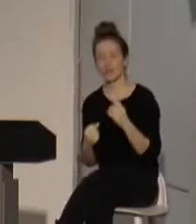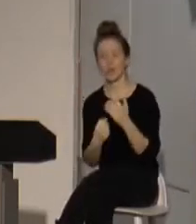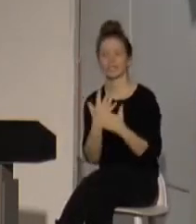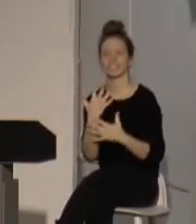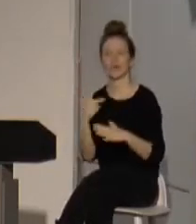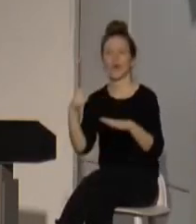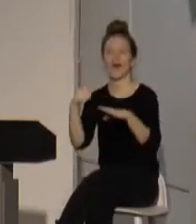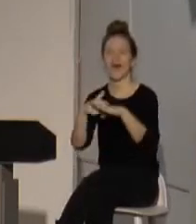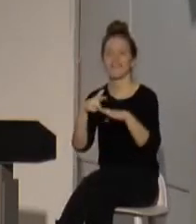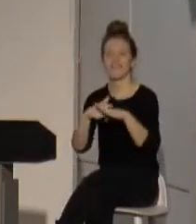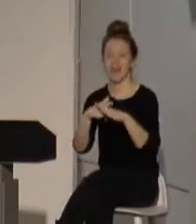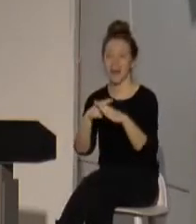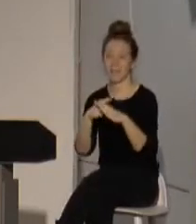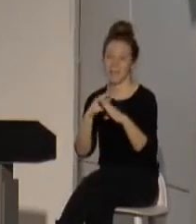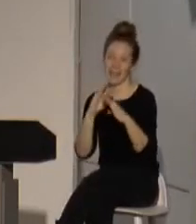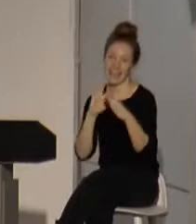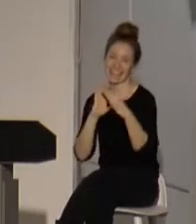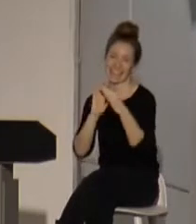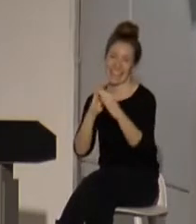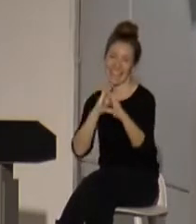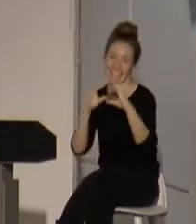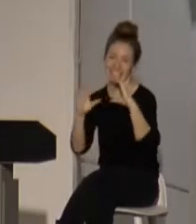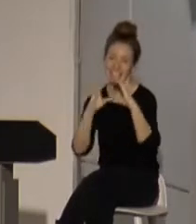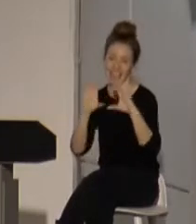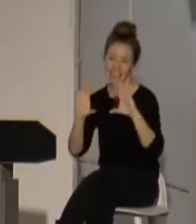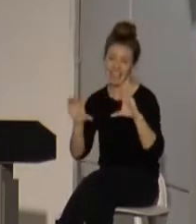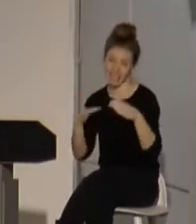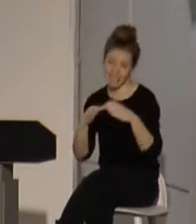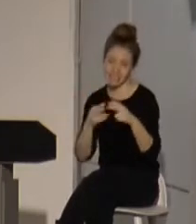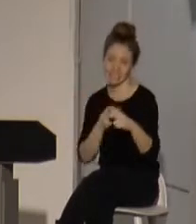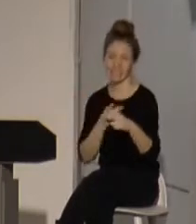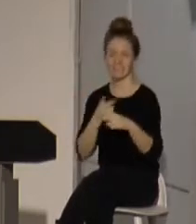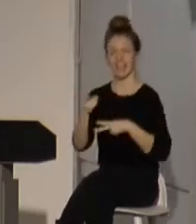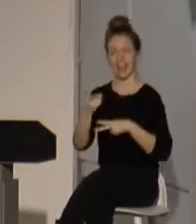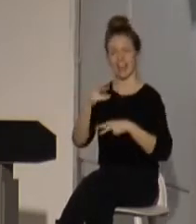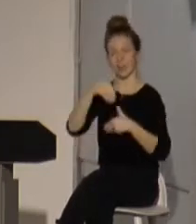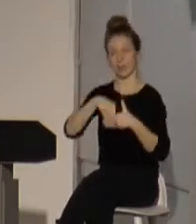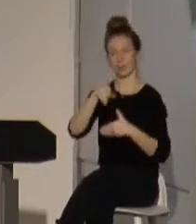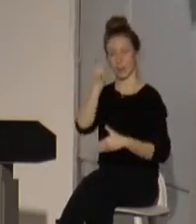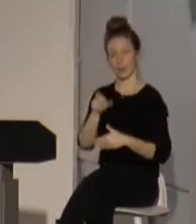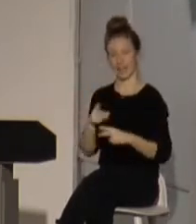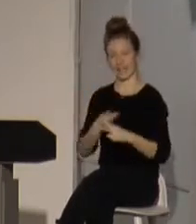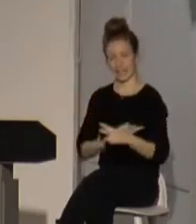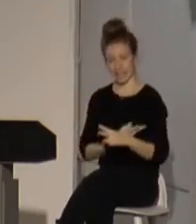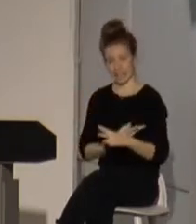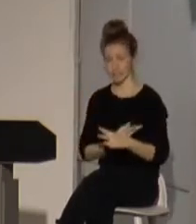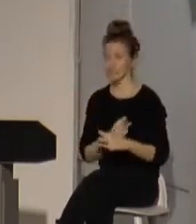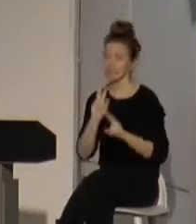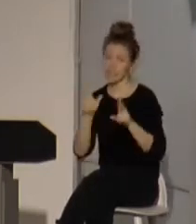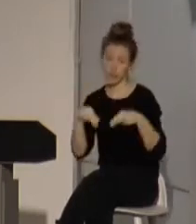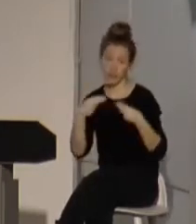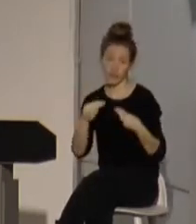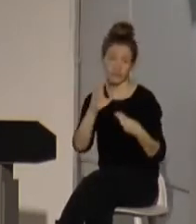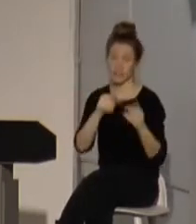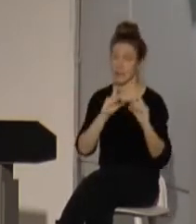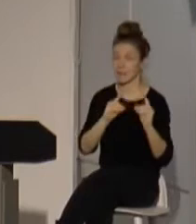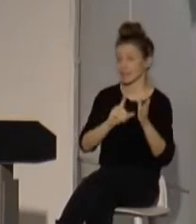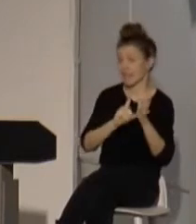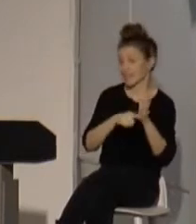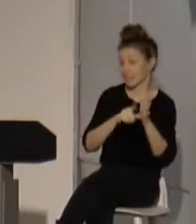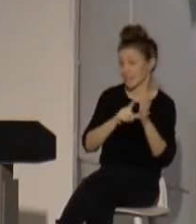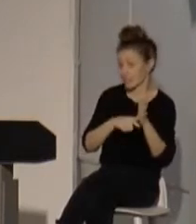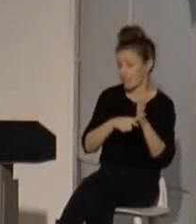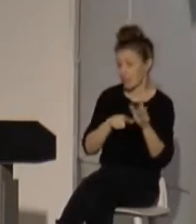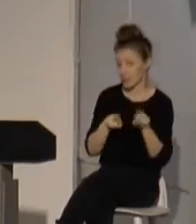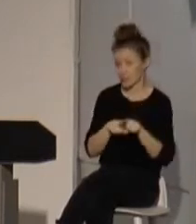הפרעה באינטראקציות החברתיות ולעבור כרגילים. וזה יכול להיות גם דרך טכנולוגיות שבעצם מעלימות כיסא גלגלים או